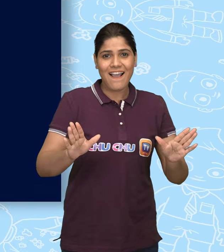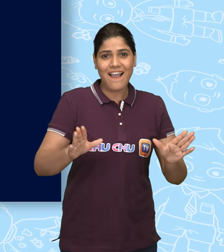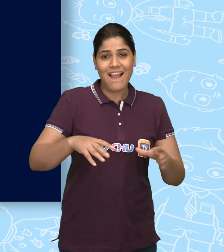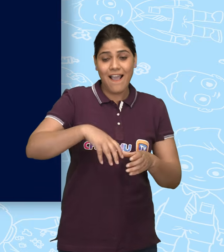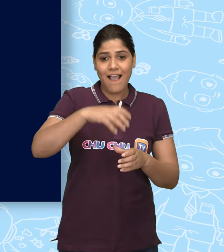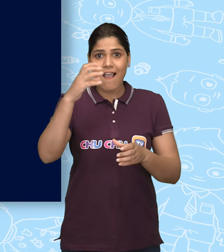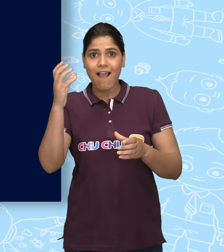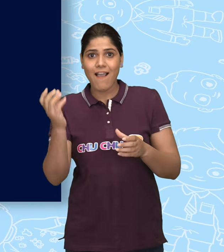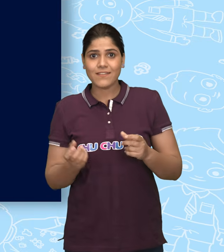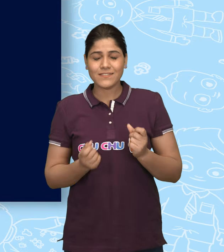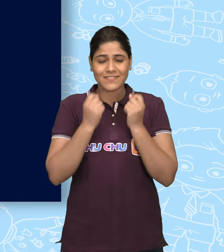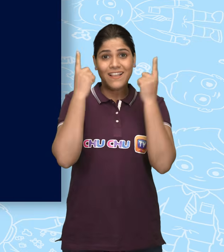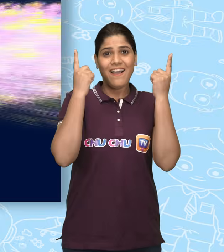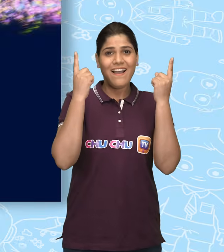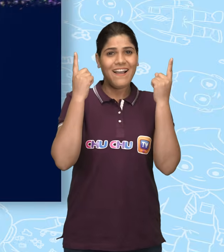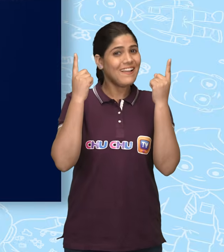खुल जा।